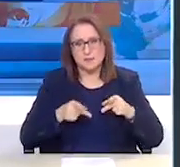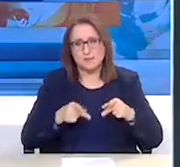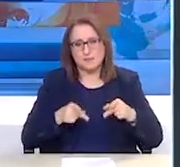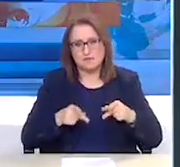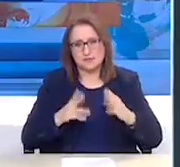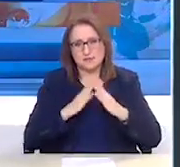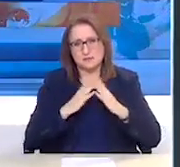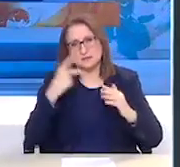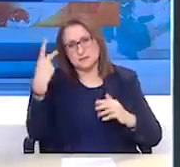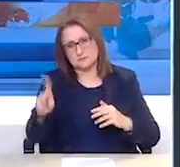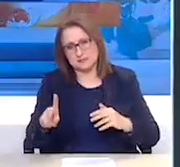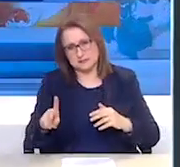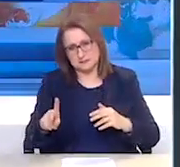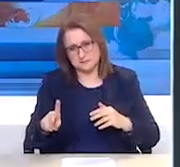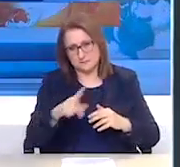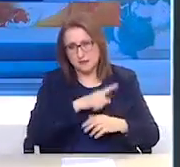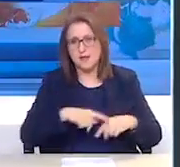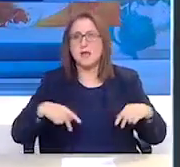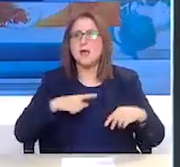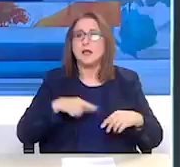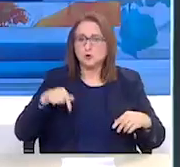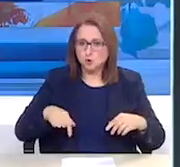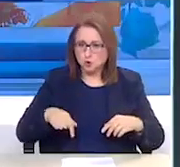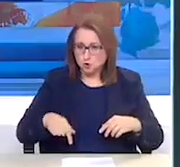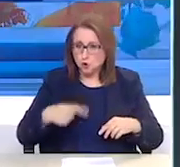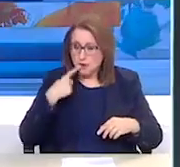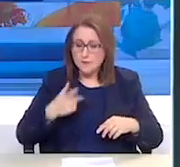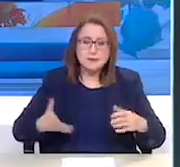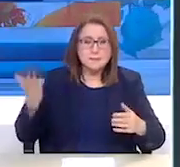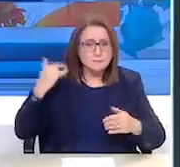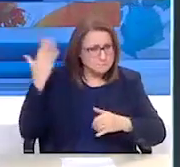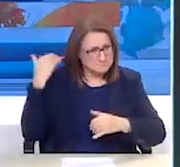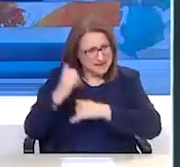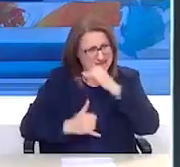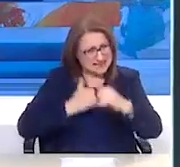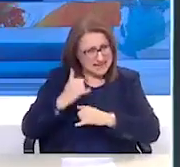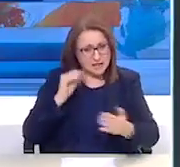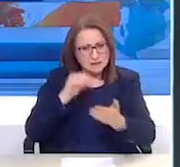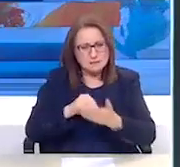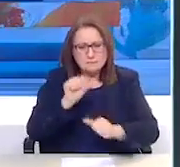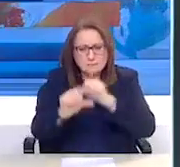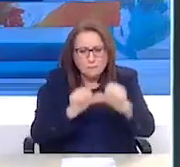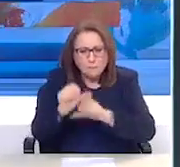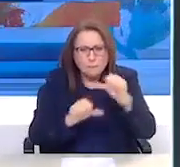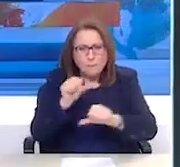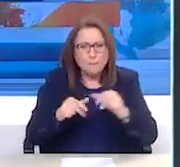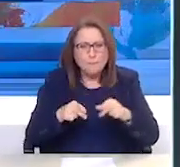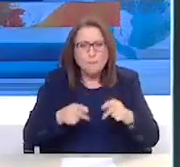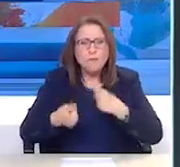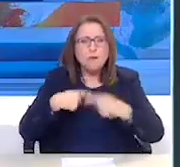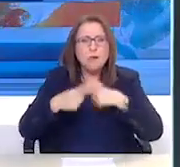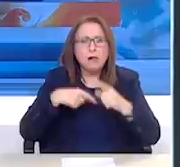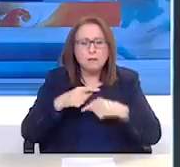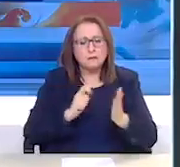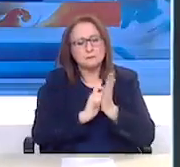ηλεκτρονικό τρόπο με απόφαση του Γενικού Γραμματέα Δημοσίων Εισόδων. Το ίδιο ισχύει και για τυχόν υποβληθεί σε χειρόγραφες δηλώσεις